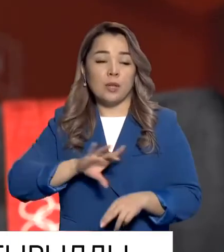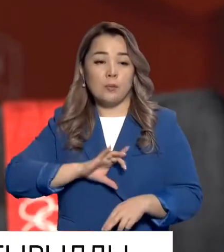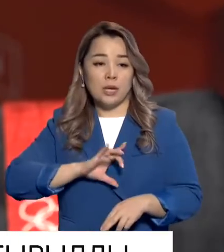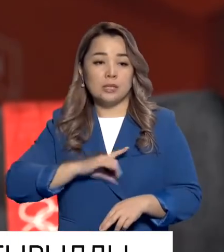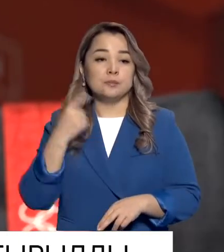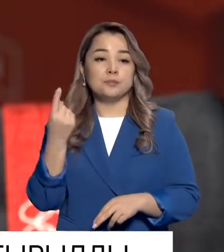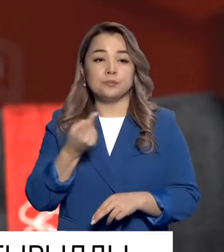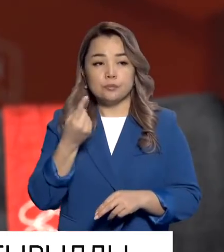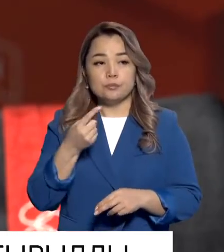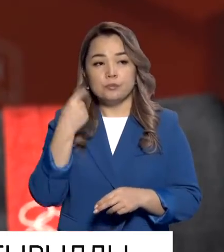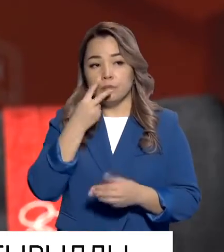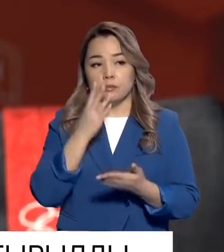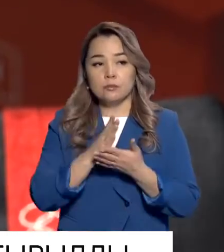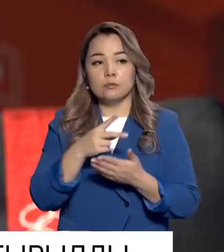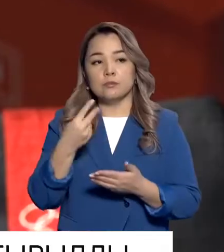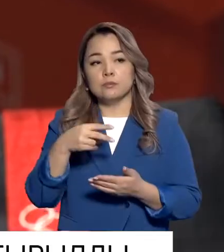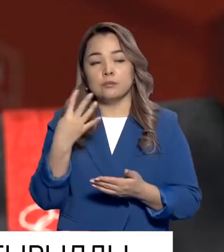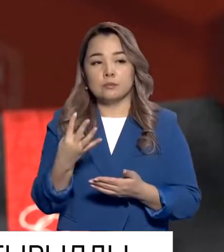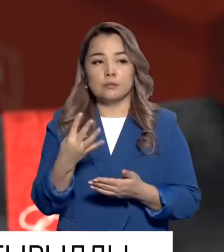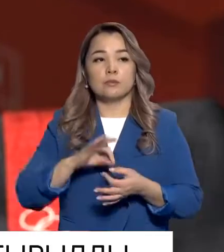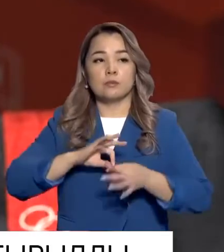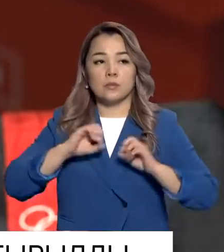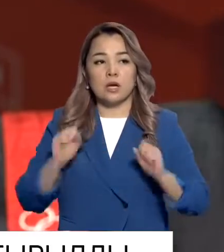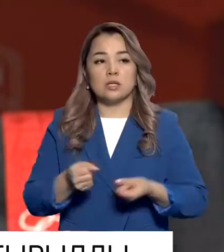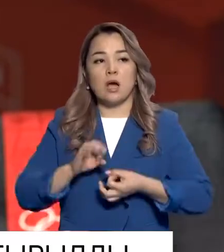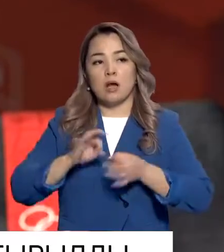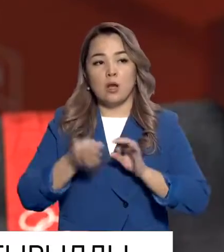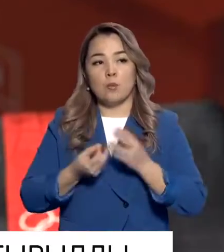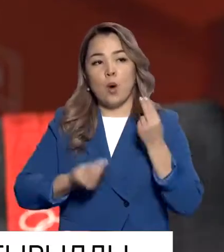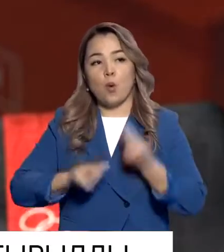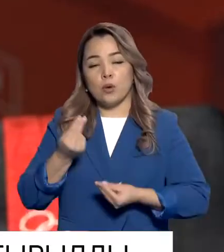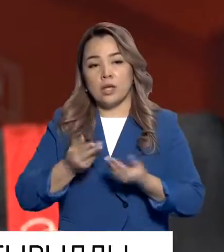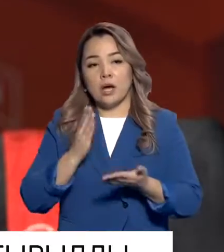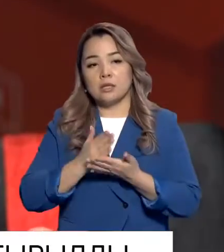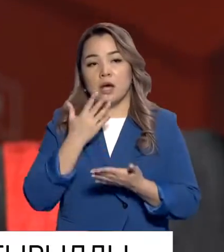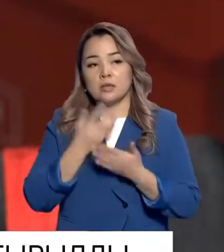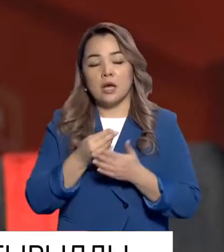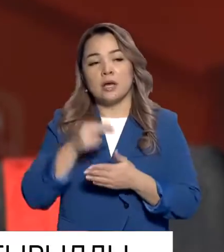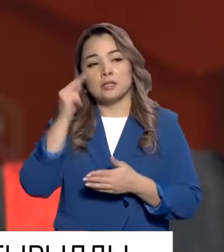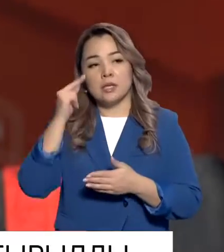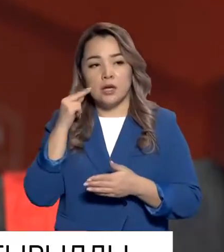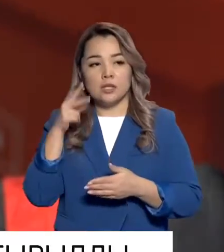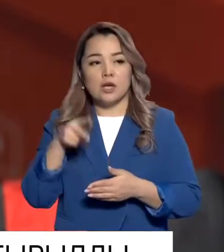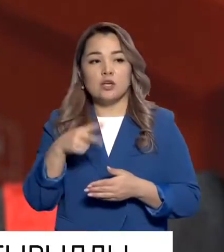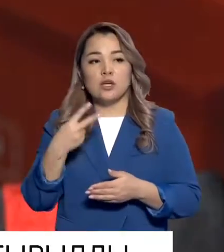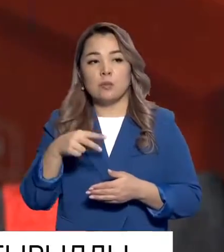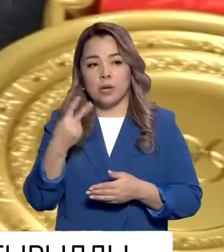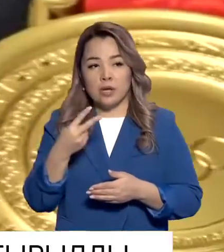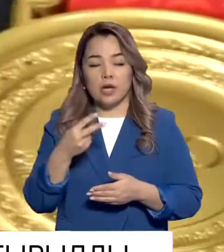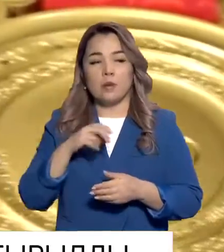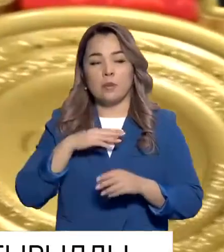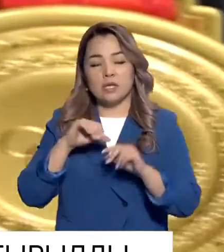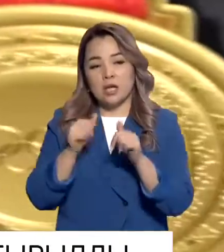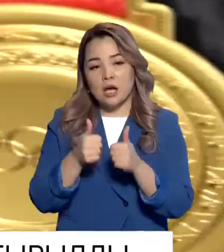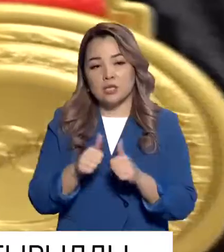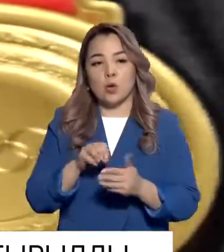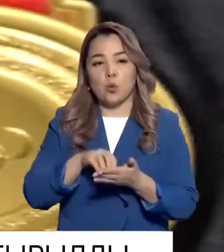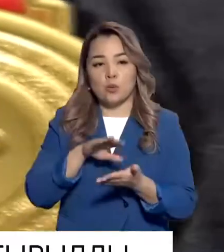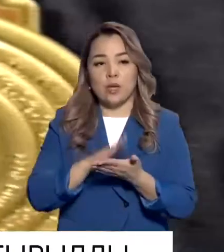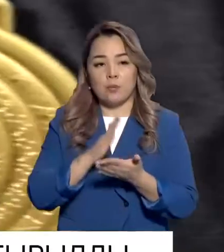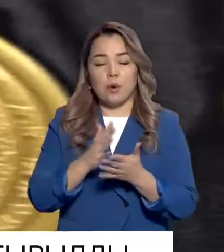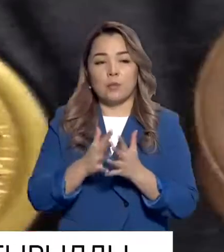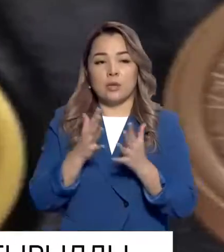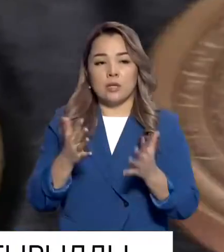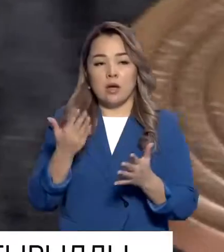беткі жағында 24-ші қысқа олимпиада ойындары Бейжің 2022 жазуы таңбаланса, жүлденің артқы